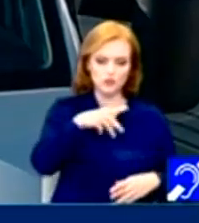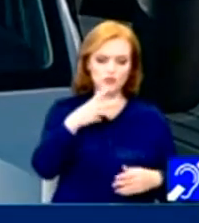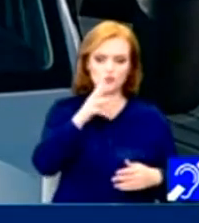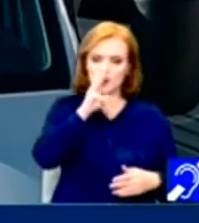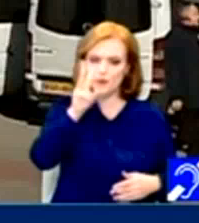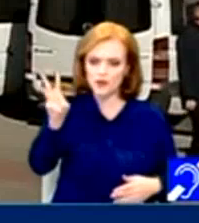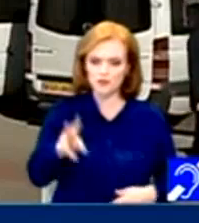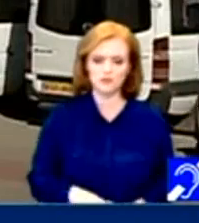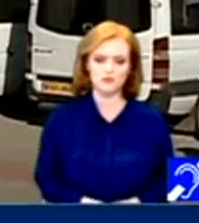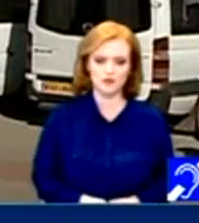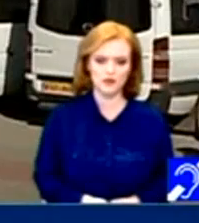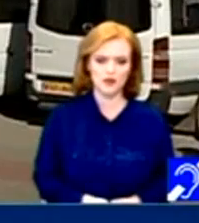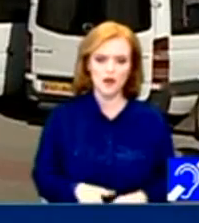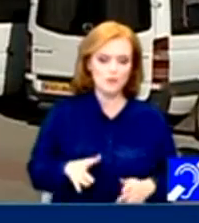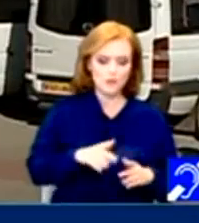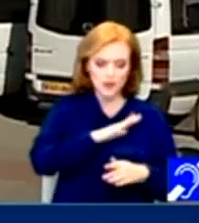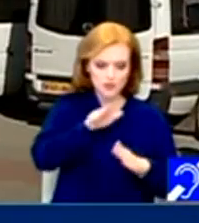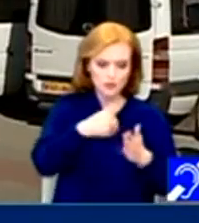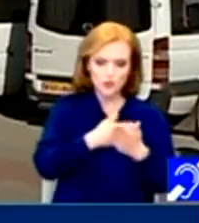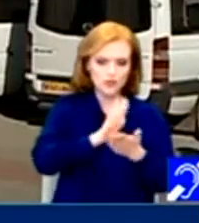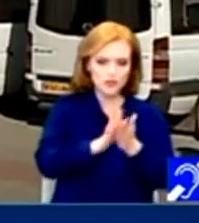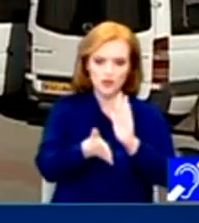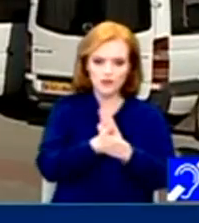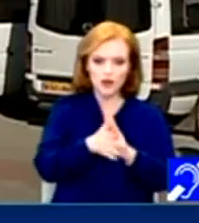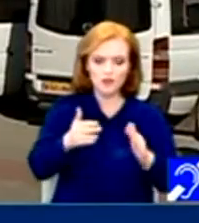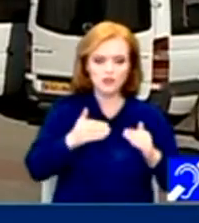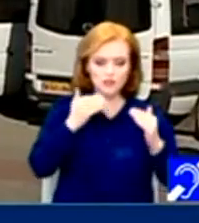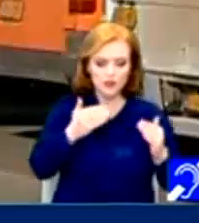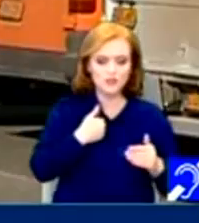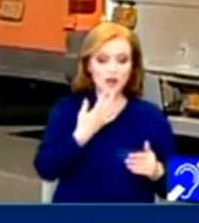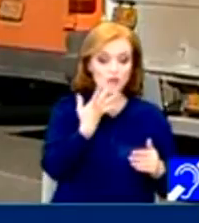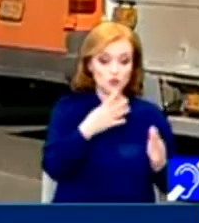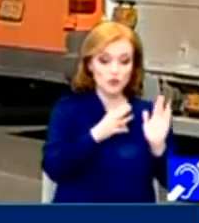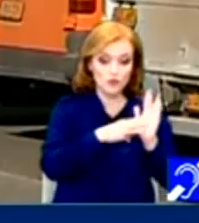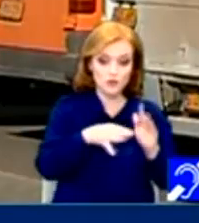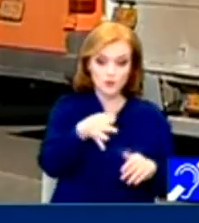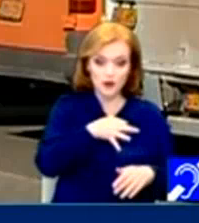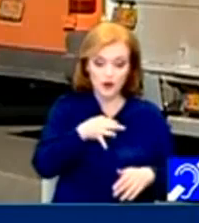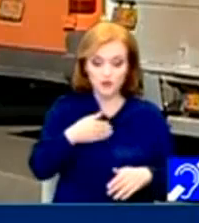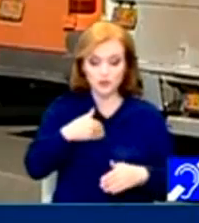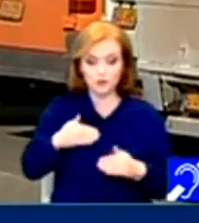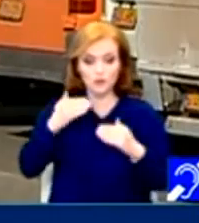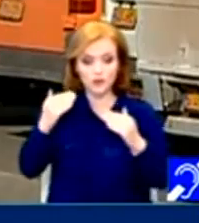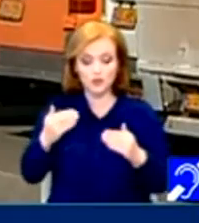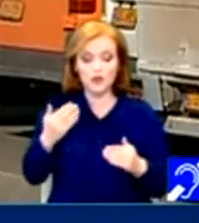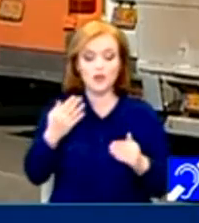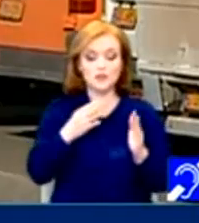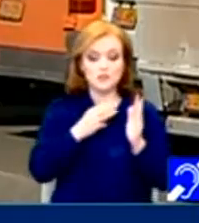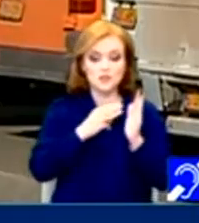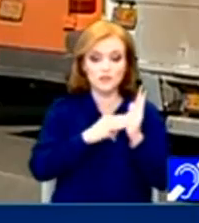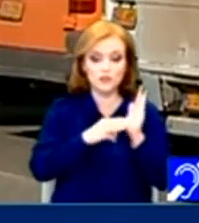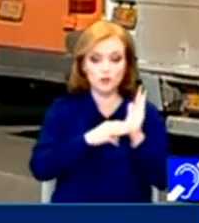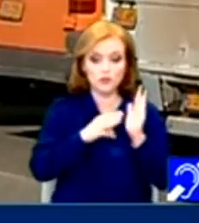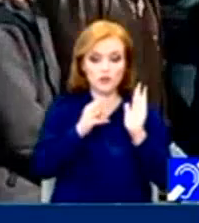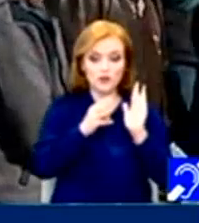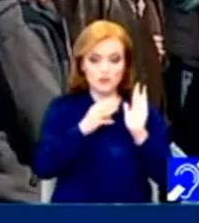călătorii încă nu au fost ajustate. Ei își doresc majorarea de la 48 de bani până la 92 de bani pentru un kilometru.